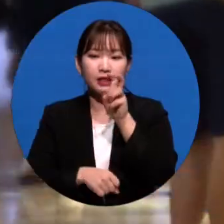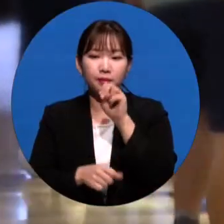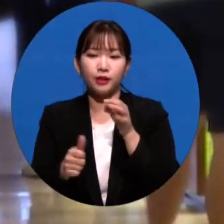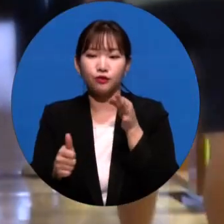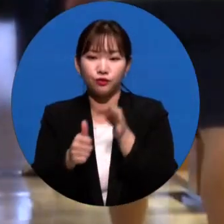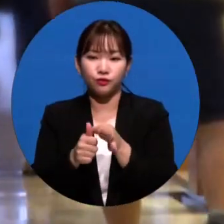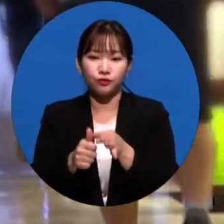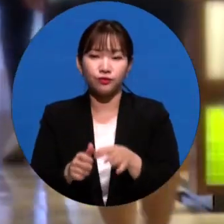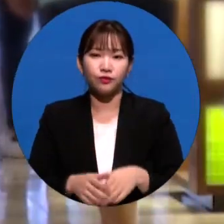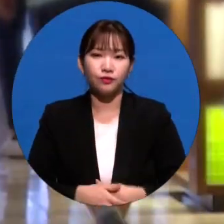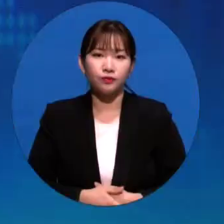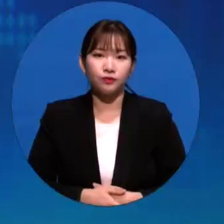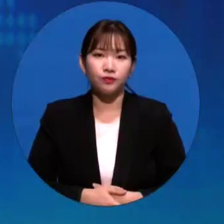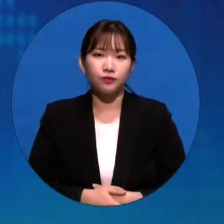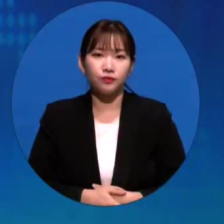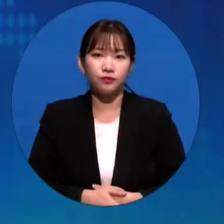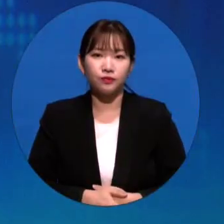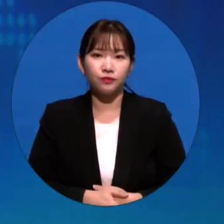지원합니다.